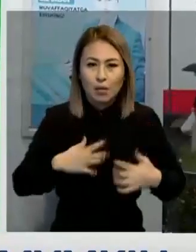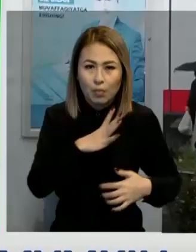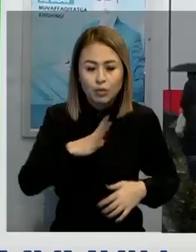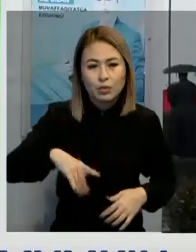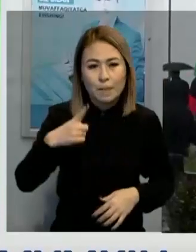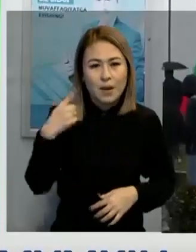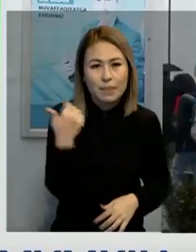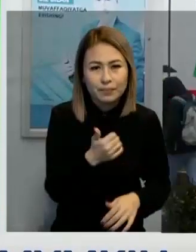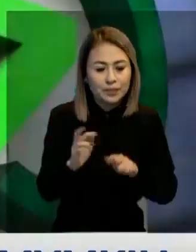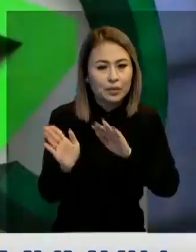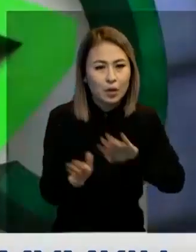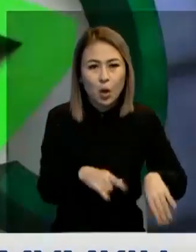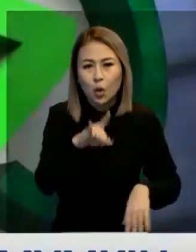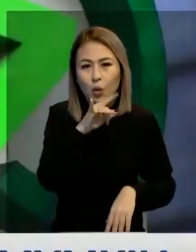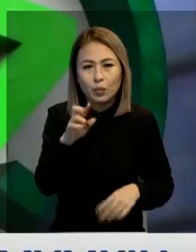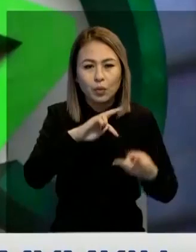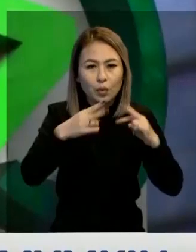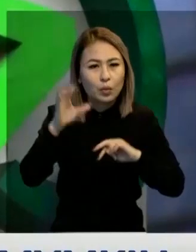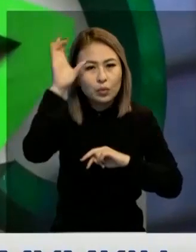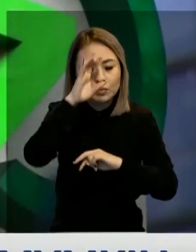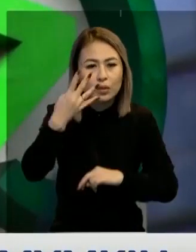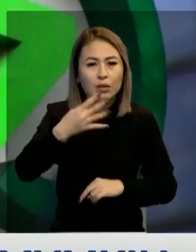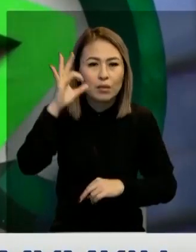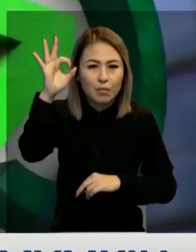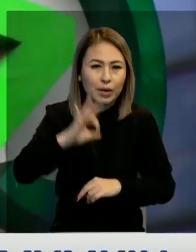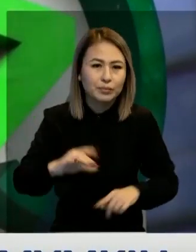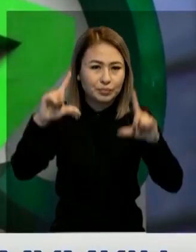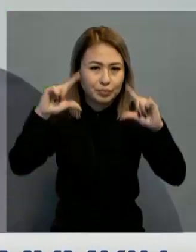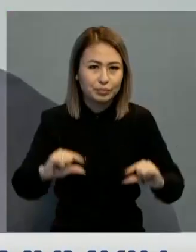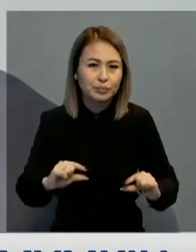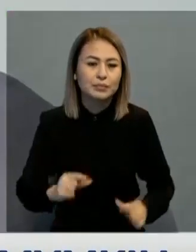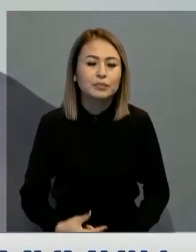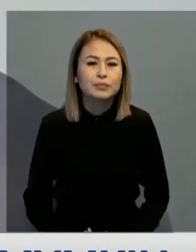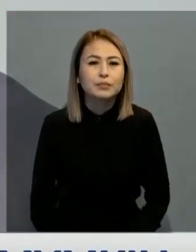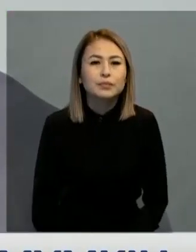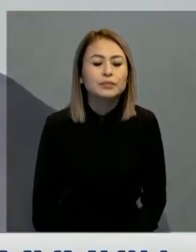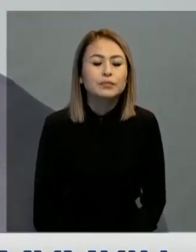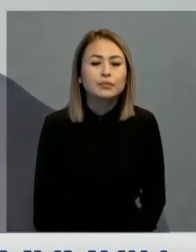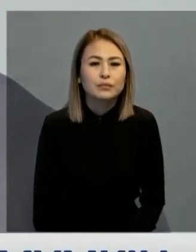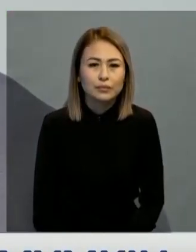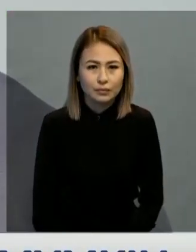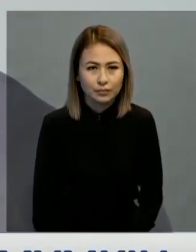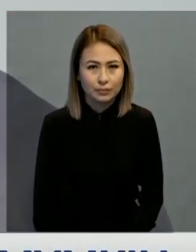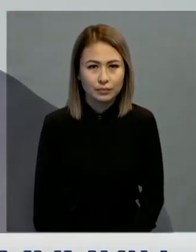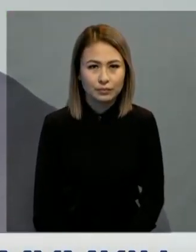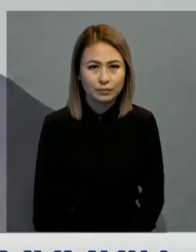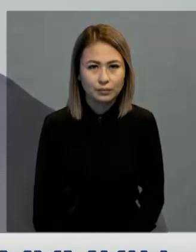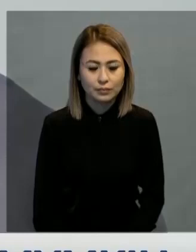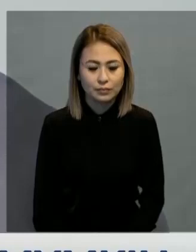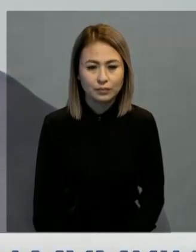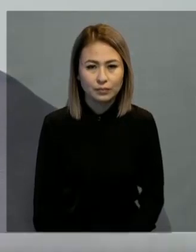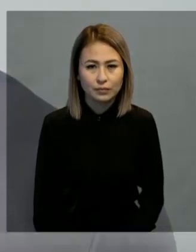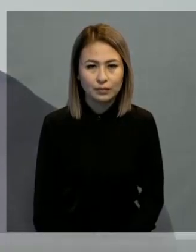Кейінгі бір аптада рубль өзбек сомына шаққанда 40%-ке арзандады. Замедление их экономического роста